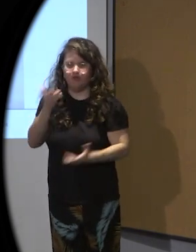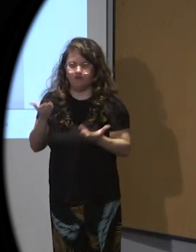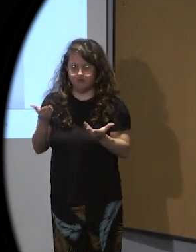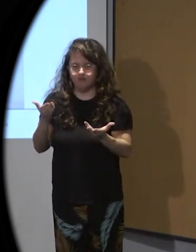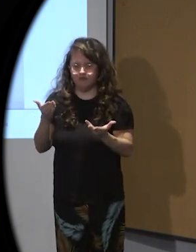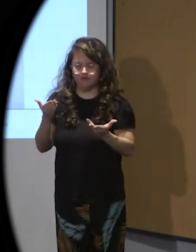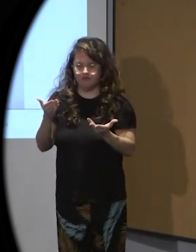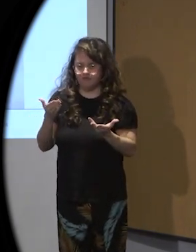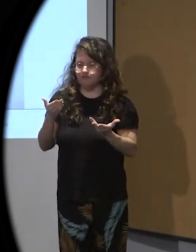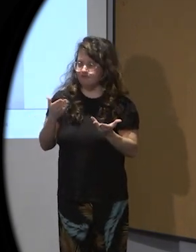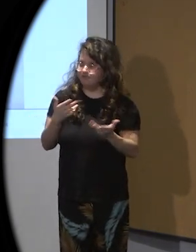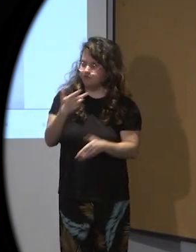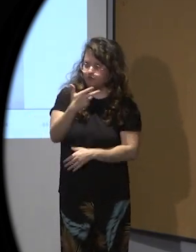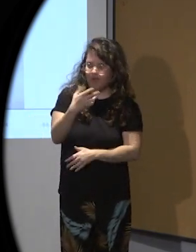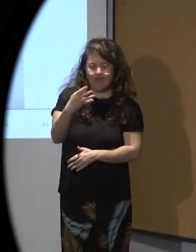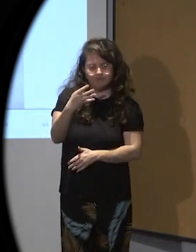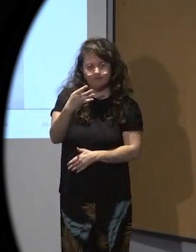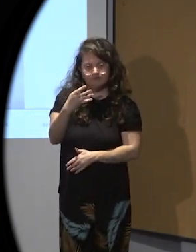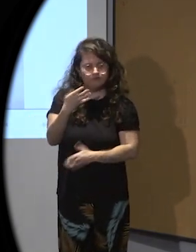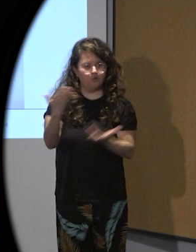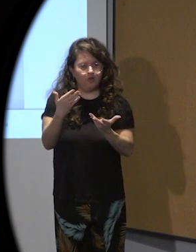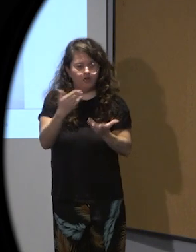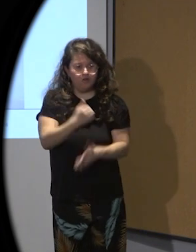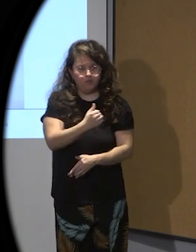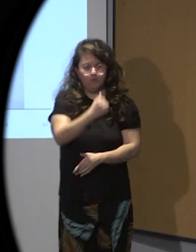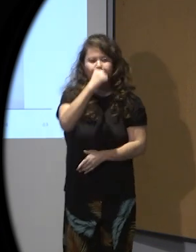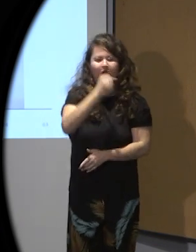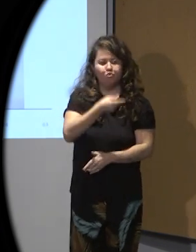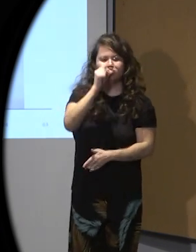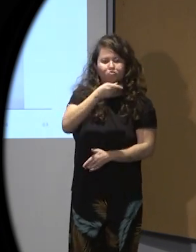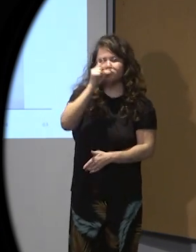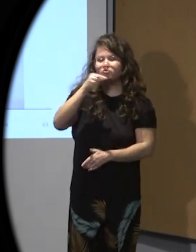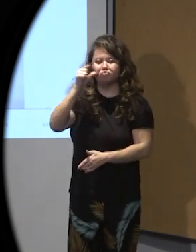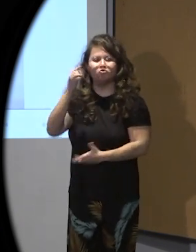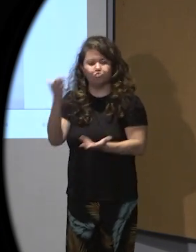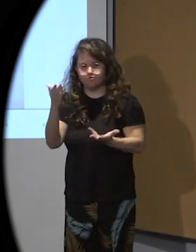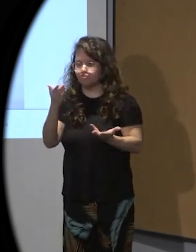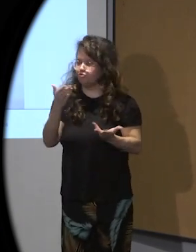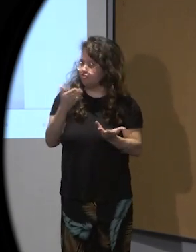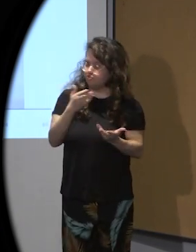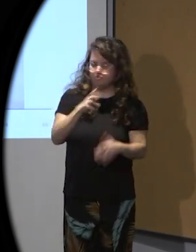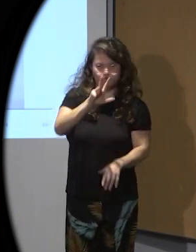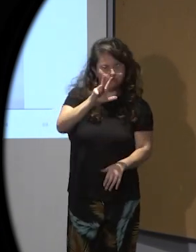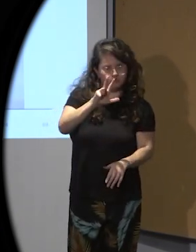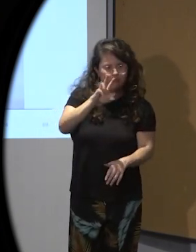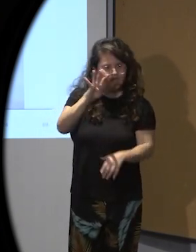prise de 3-4 gorgées tous les 20 minutes, tous les 15 minutes. C'est-à-dire qu'au bout d'une heure de footing ou